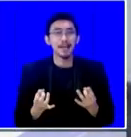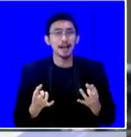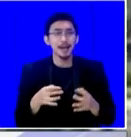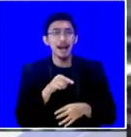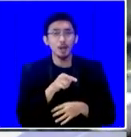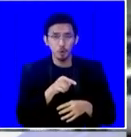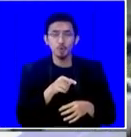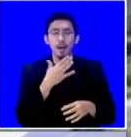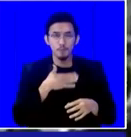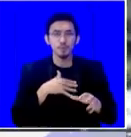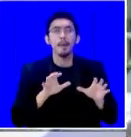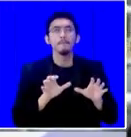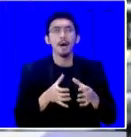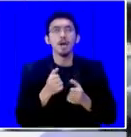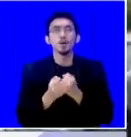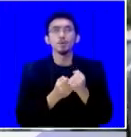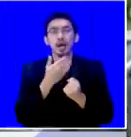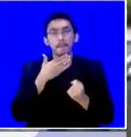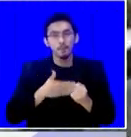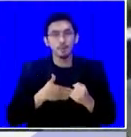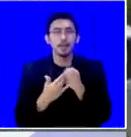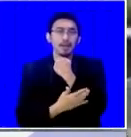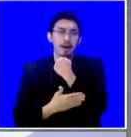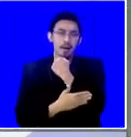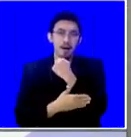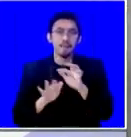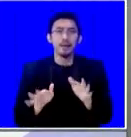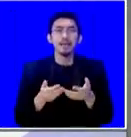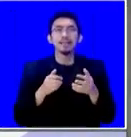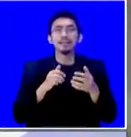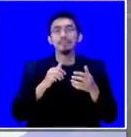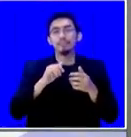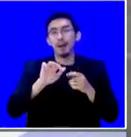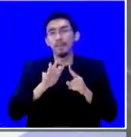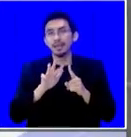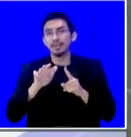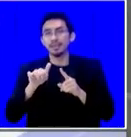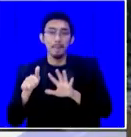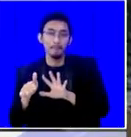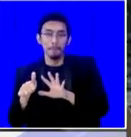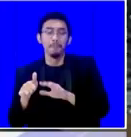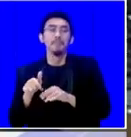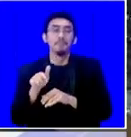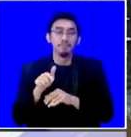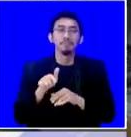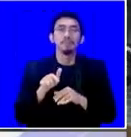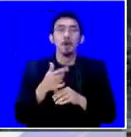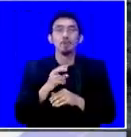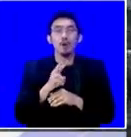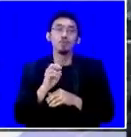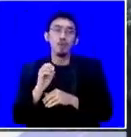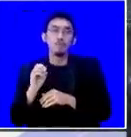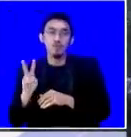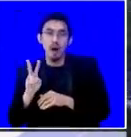Sarinah merupakan badan usaha milik negara yang didirikan pada 1962. Bergerak di bidang retail dan perdagangan, Sarinah menjadi langkah